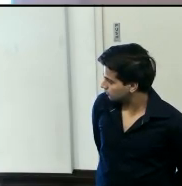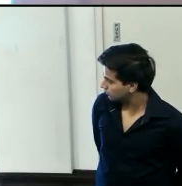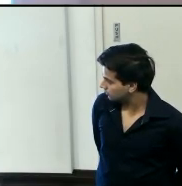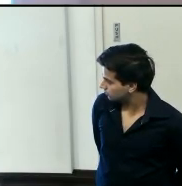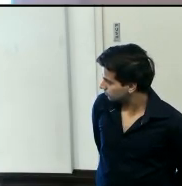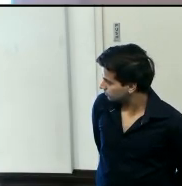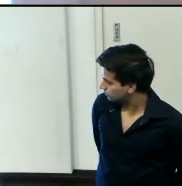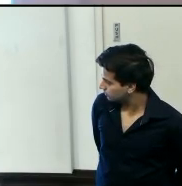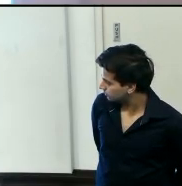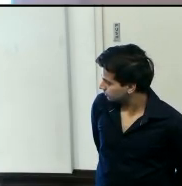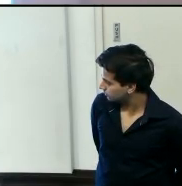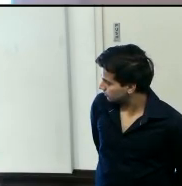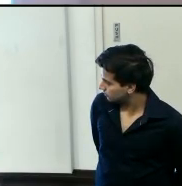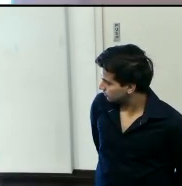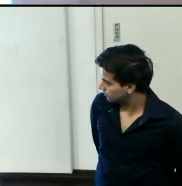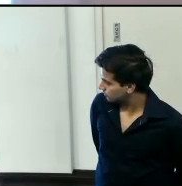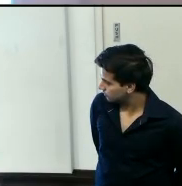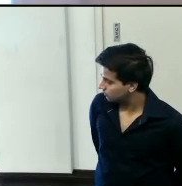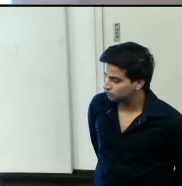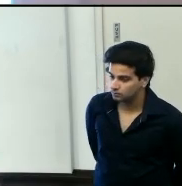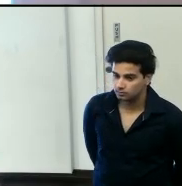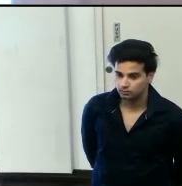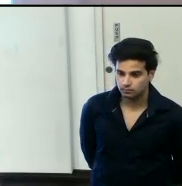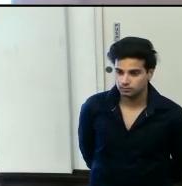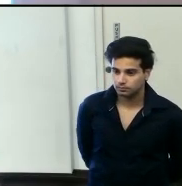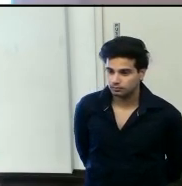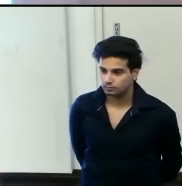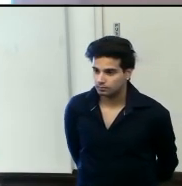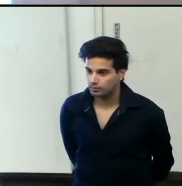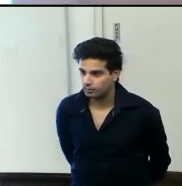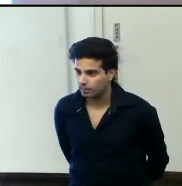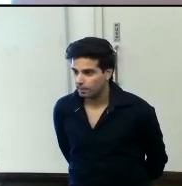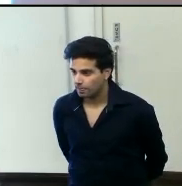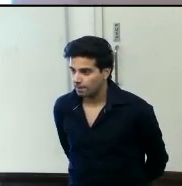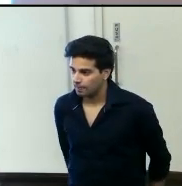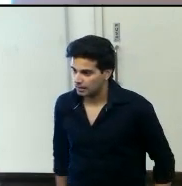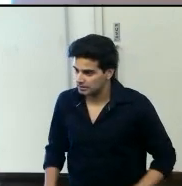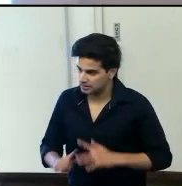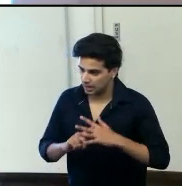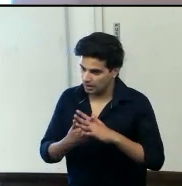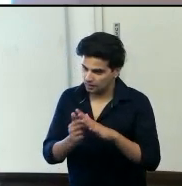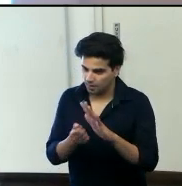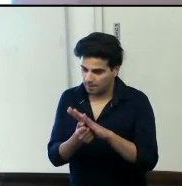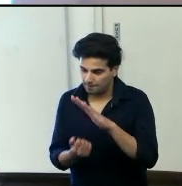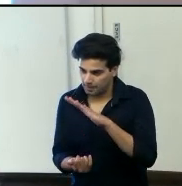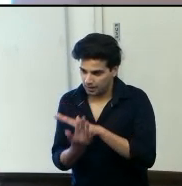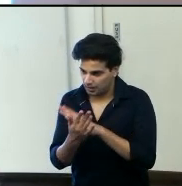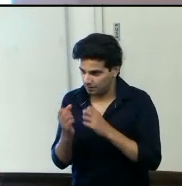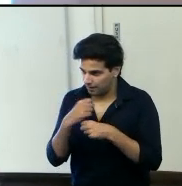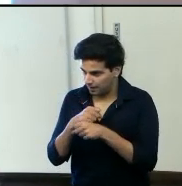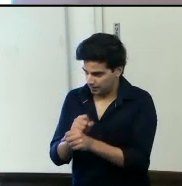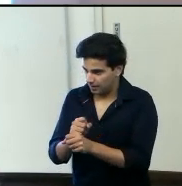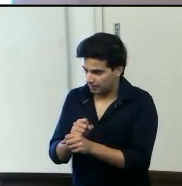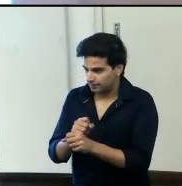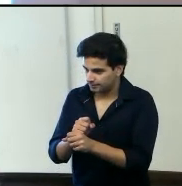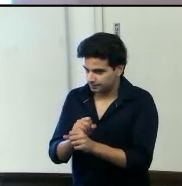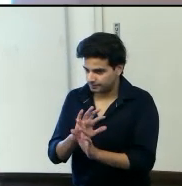Yeah. ಅಲ್ಲ, ನಾನು ಶುರು ಮಾಡಿದಾಗ ಪ್ರಿಂಟ್ ಮೇಕಿಂಗ್ ಮಾಡಿದ್ದೆ, ಪೇಂಟಿಂಗ್ ಮಾಡಿದ್ದೆ.